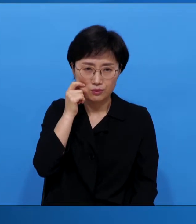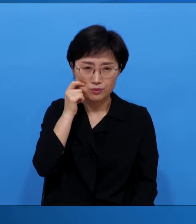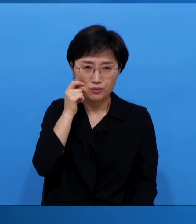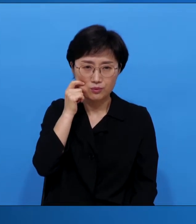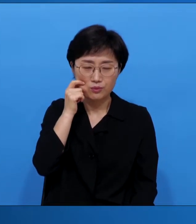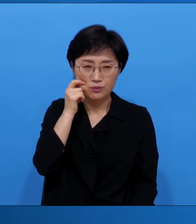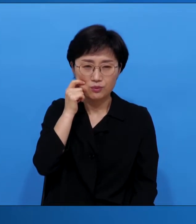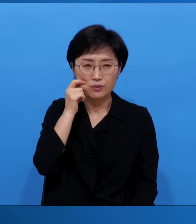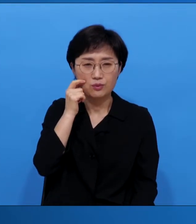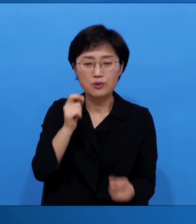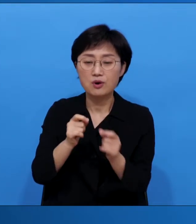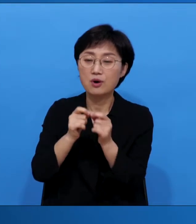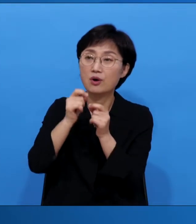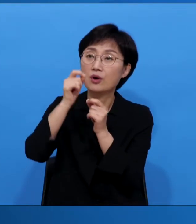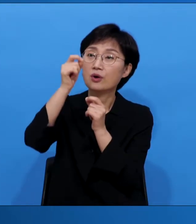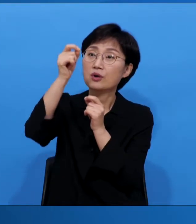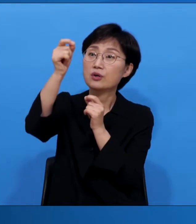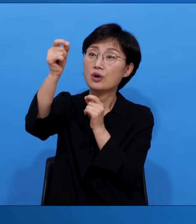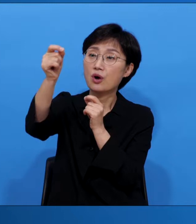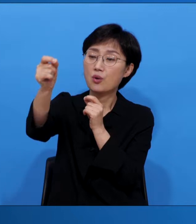못하리.